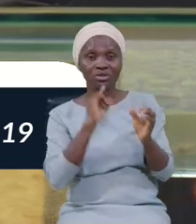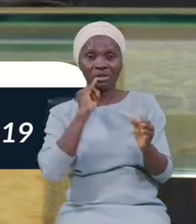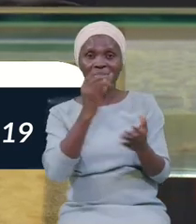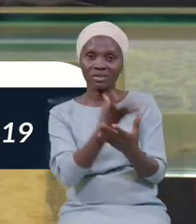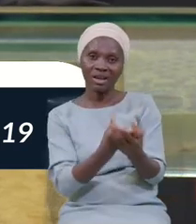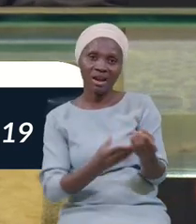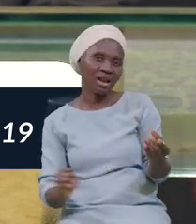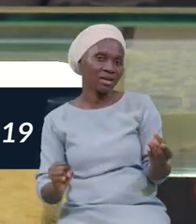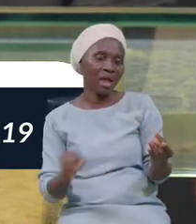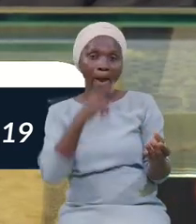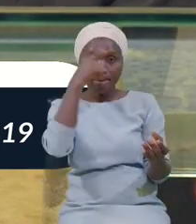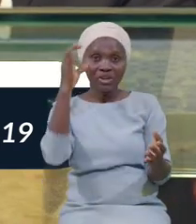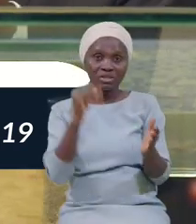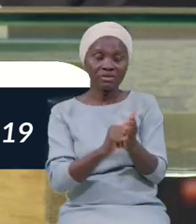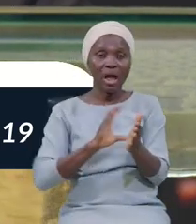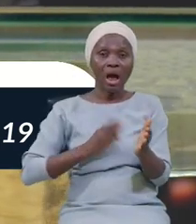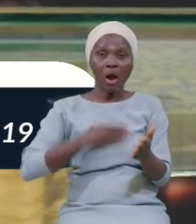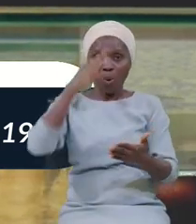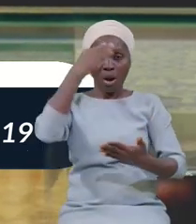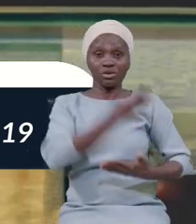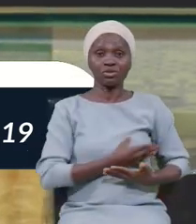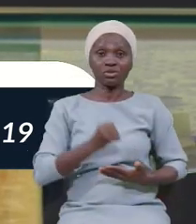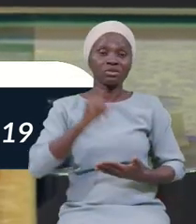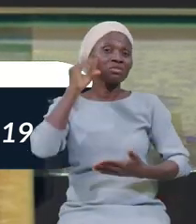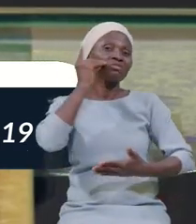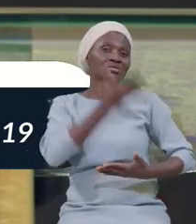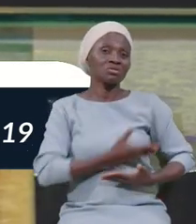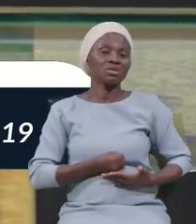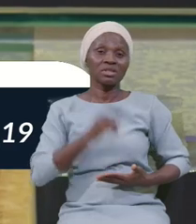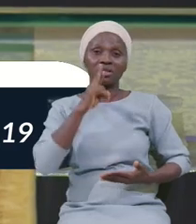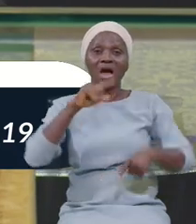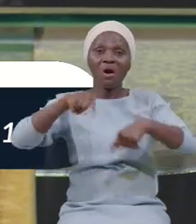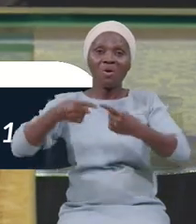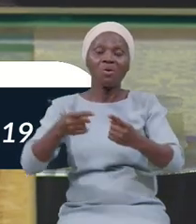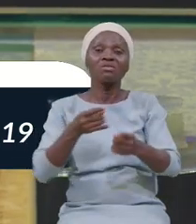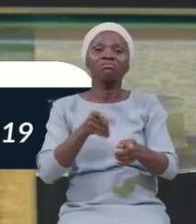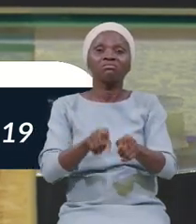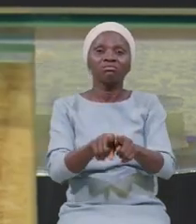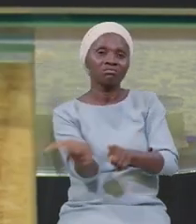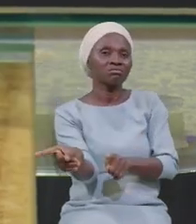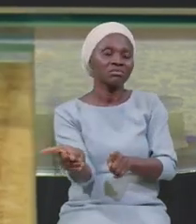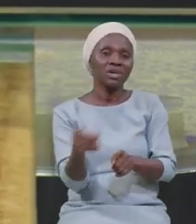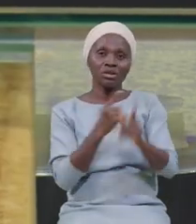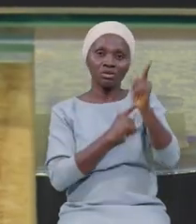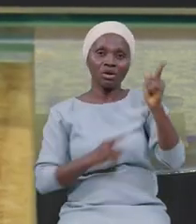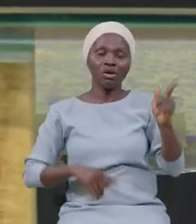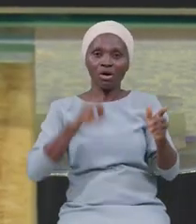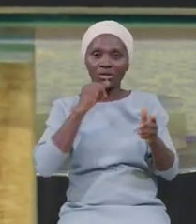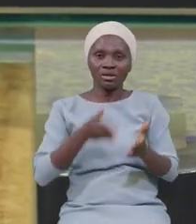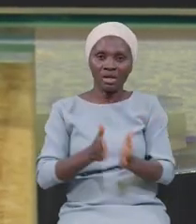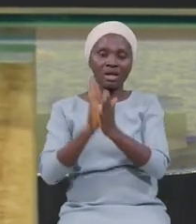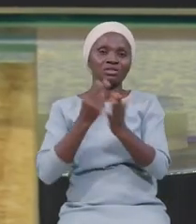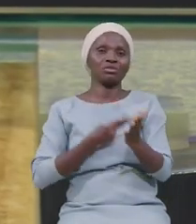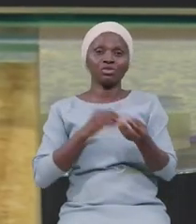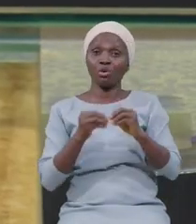fait défaut. À cause de cela, nos fils, nos filles, nos jeunes s'égarent. Et le Seigneur demande, numéro 1,